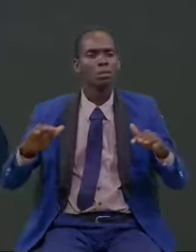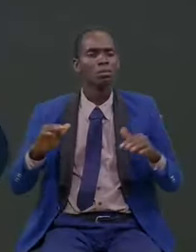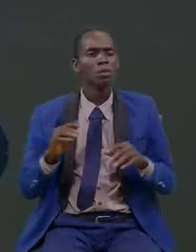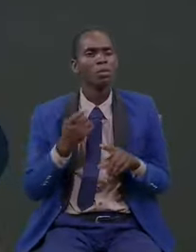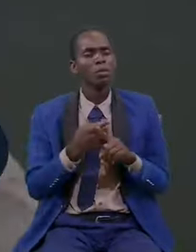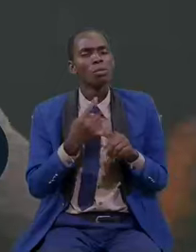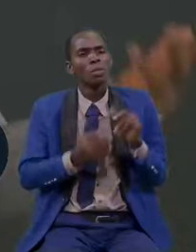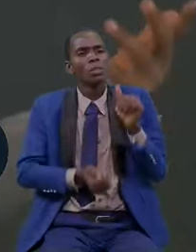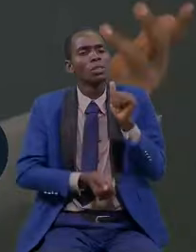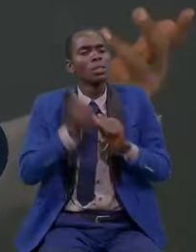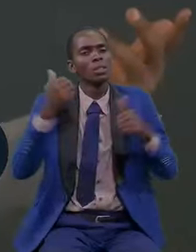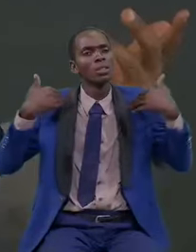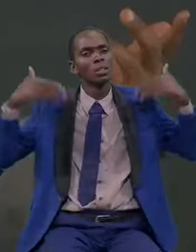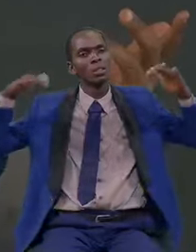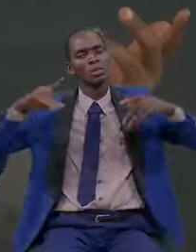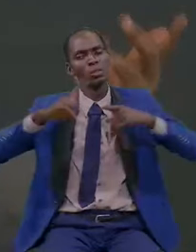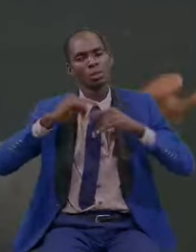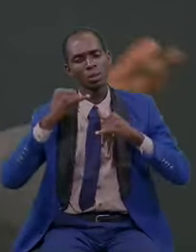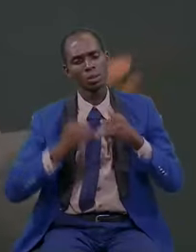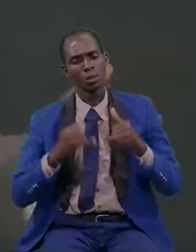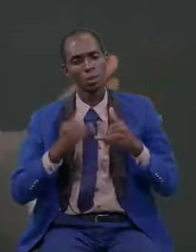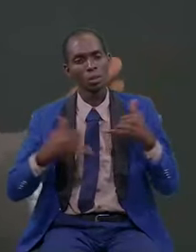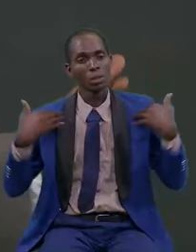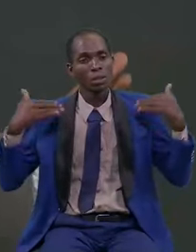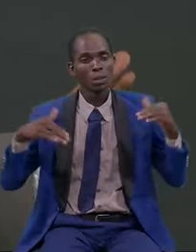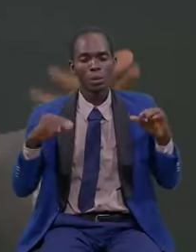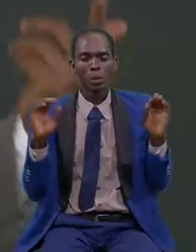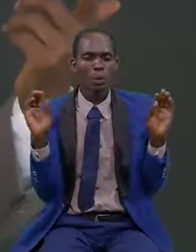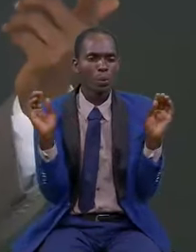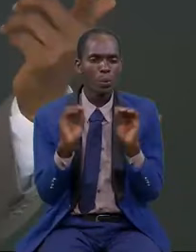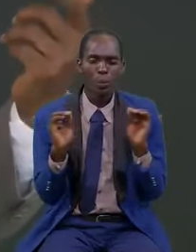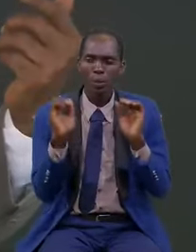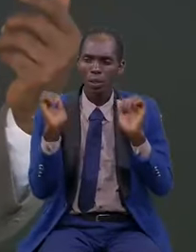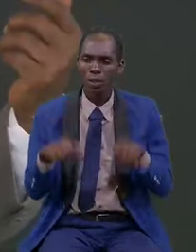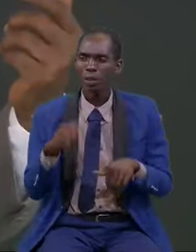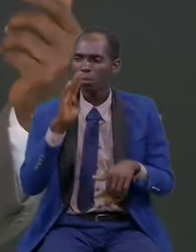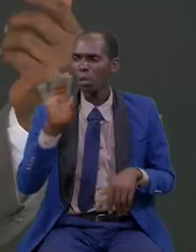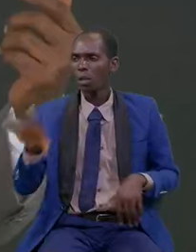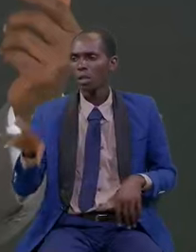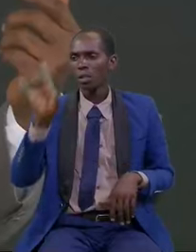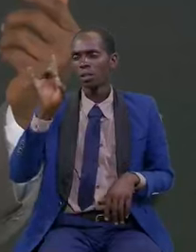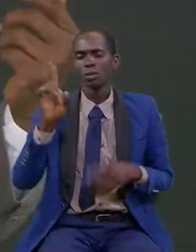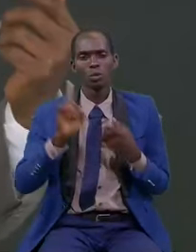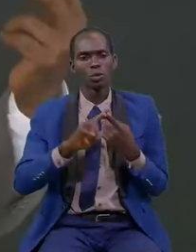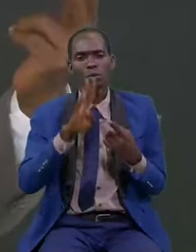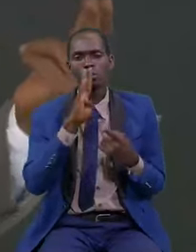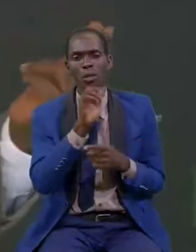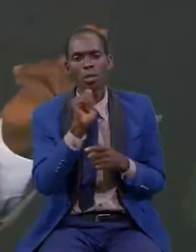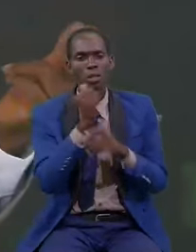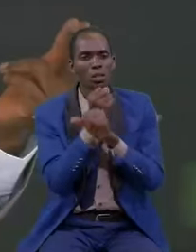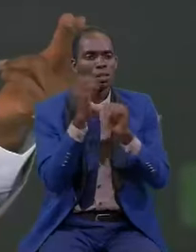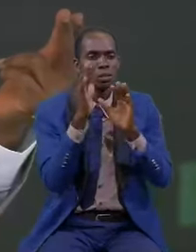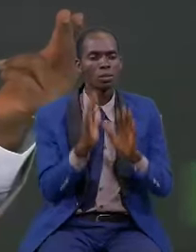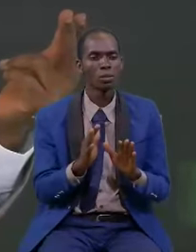du plus grand ange jusqu'au moindre ange. Nul n'a été élu d'être